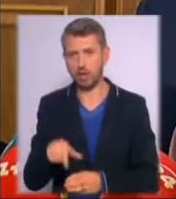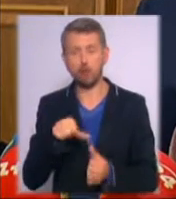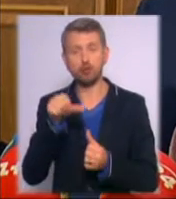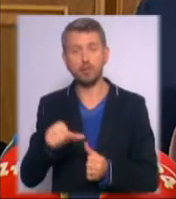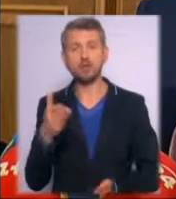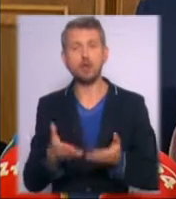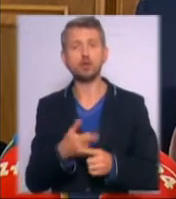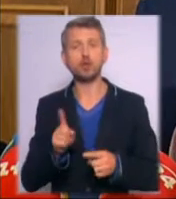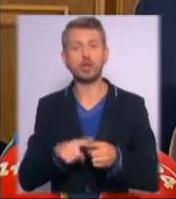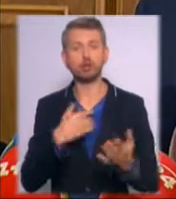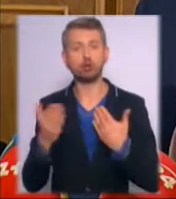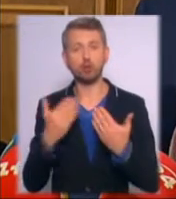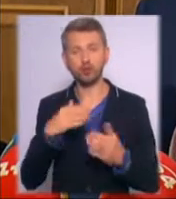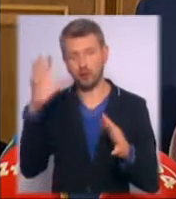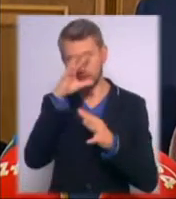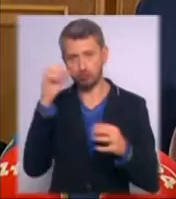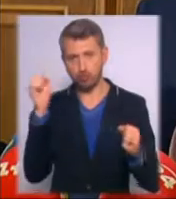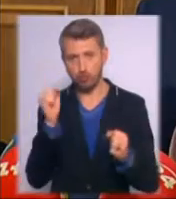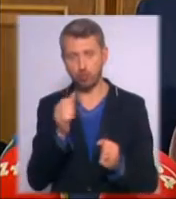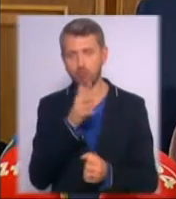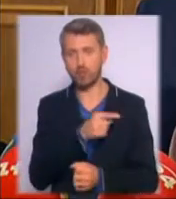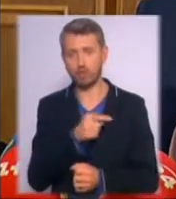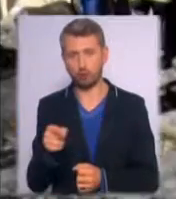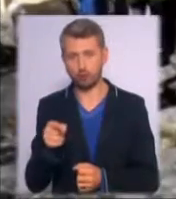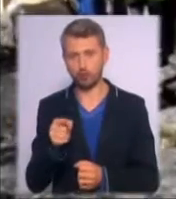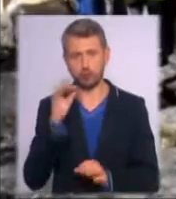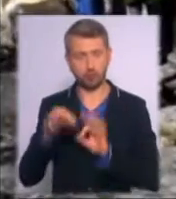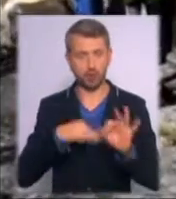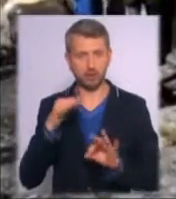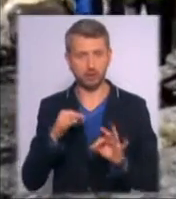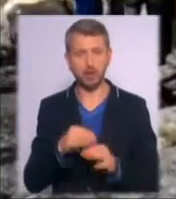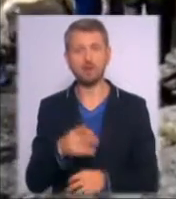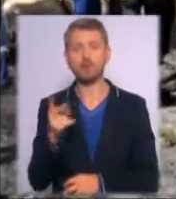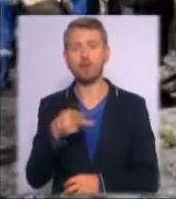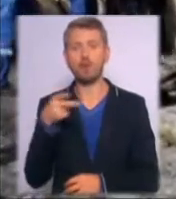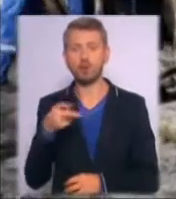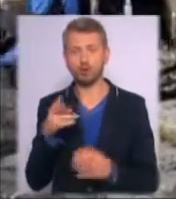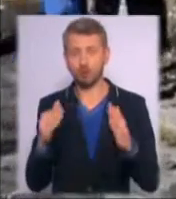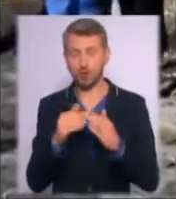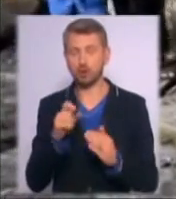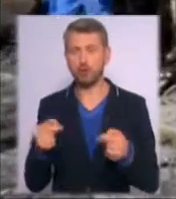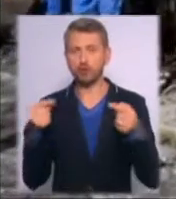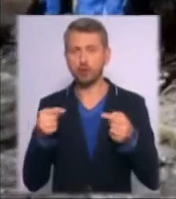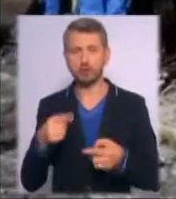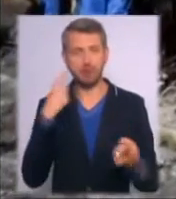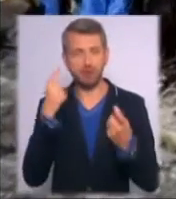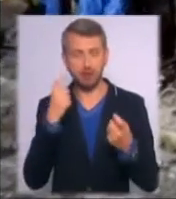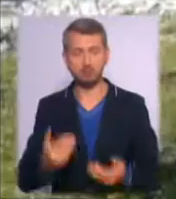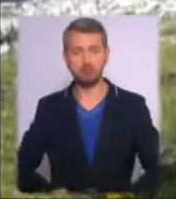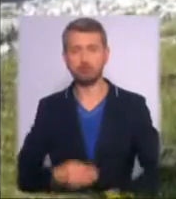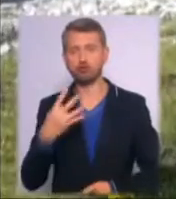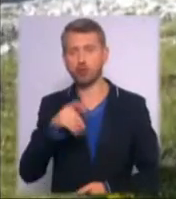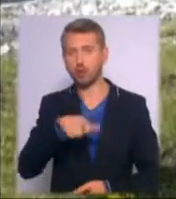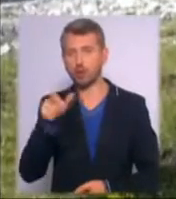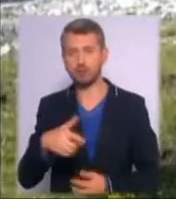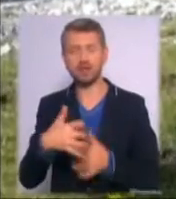це стосується нічного періоду доби. У двоповерховому будинку, за уточненими даними, мешкали 40 осіб,